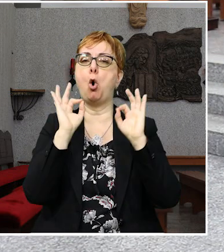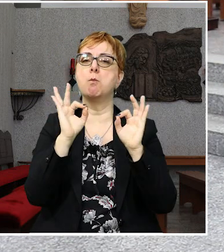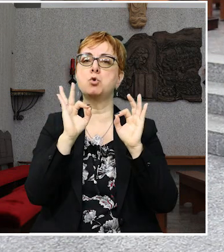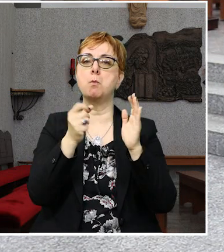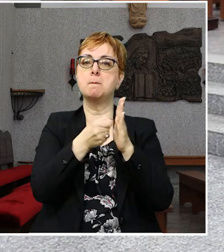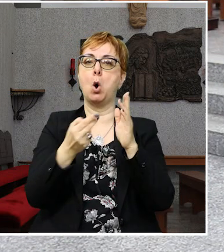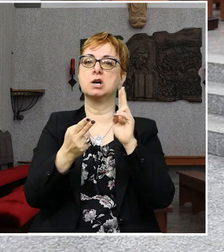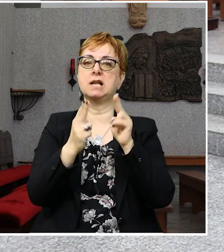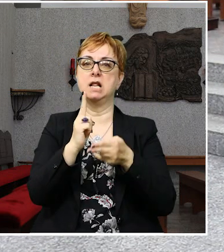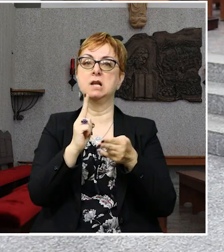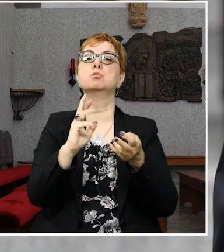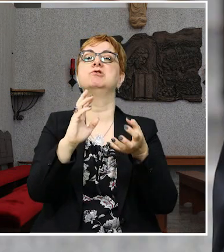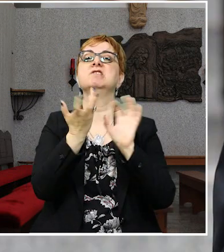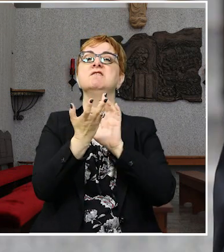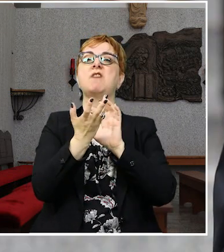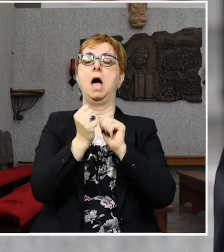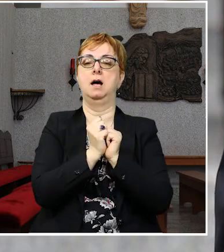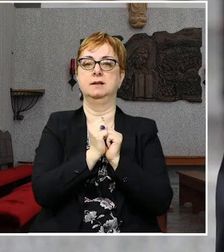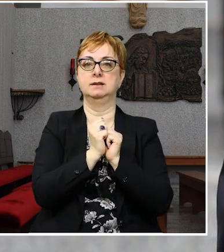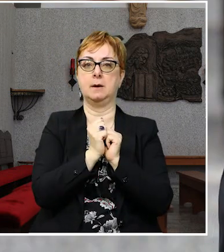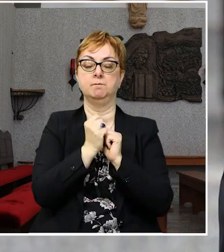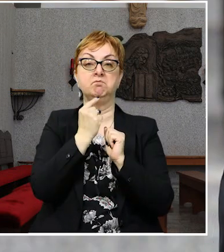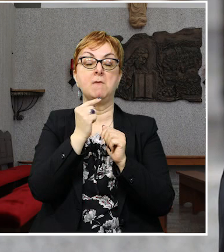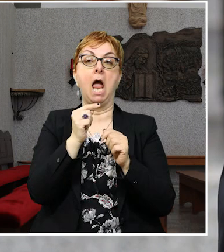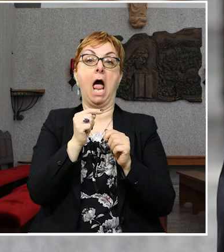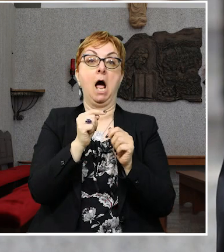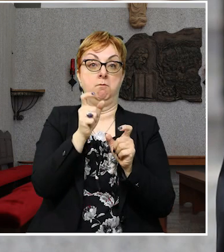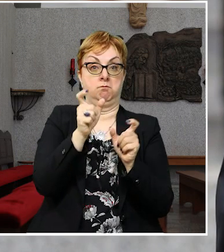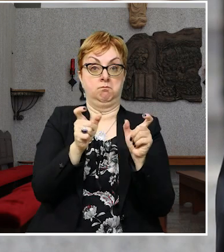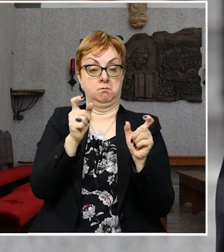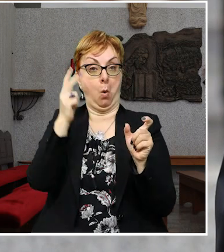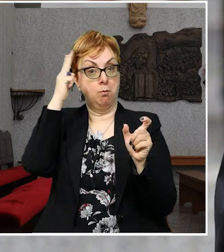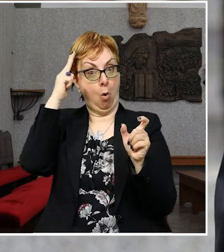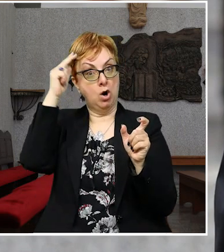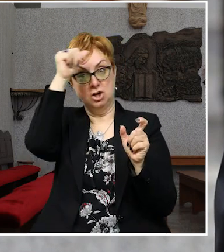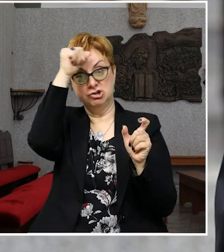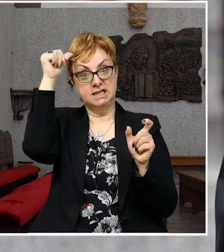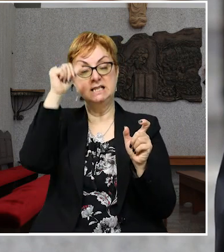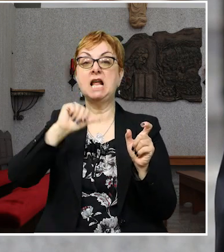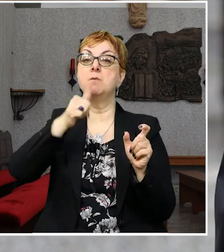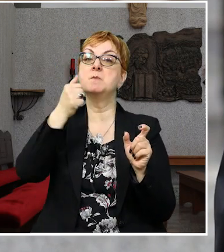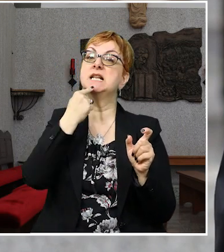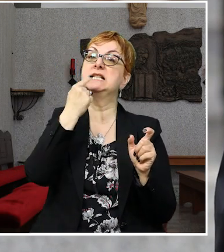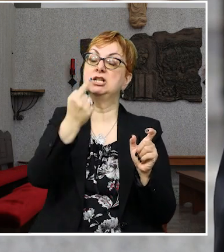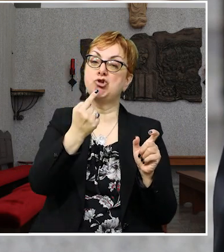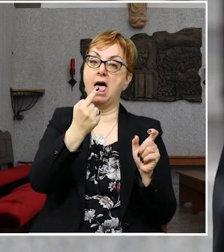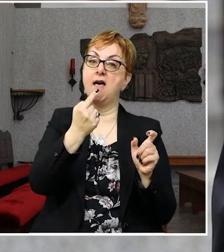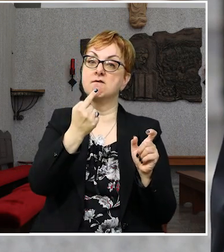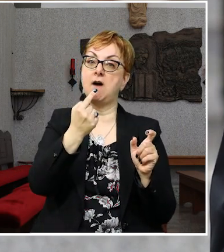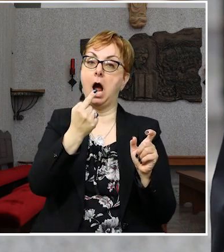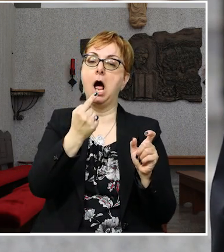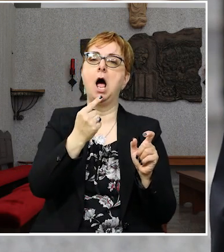diventa importante. Un antico detto dei primi monaci cristiani così